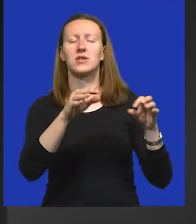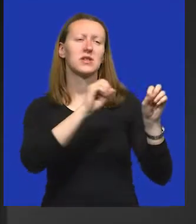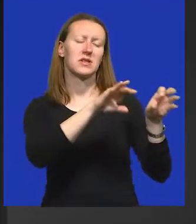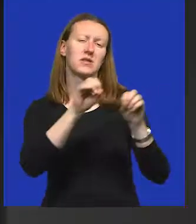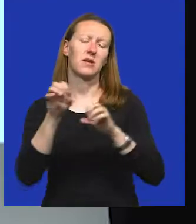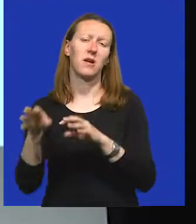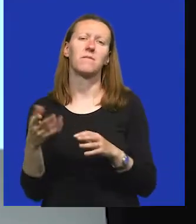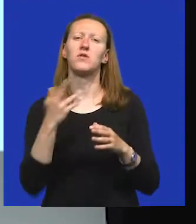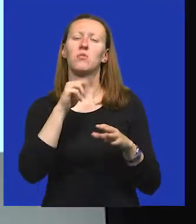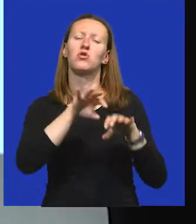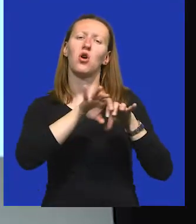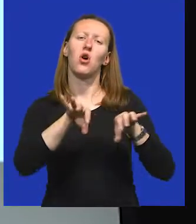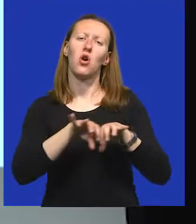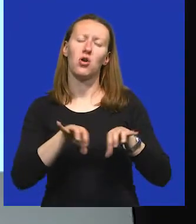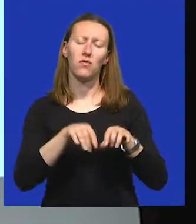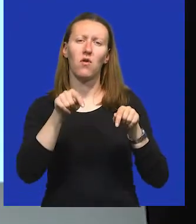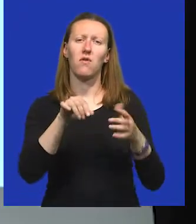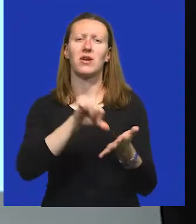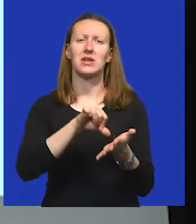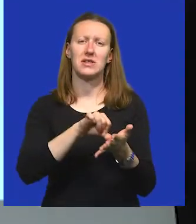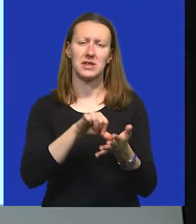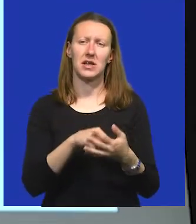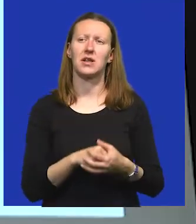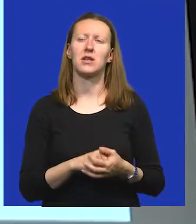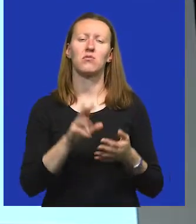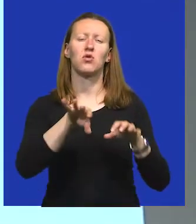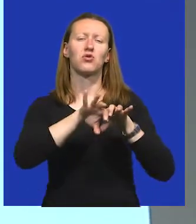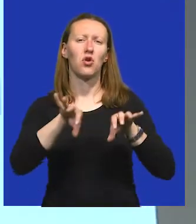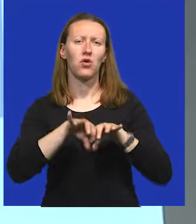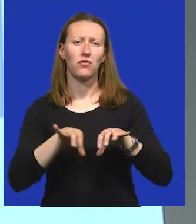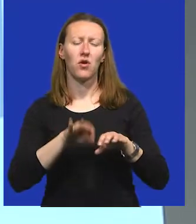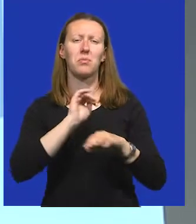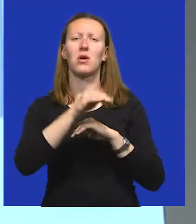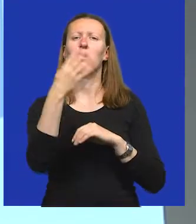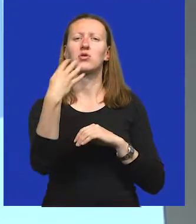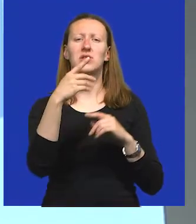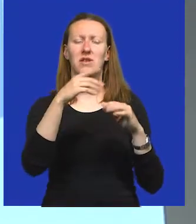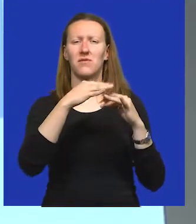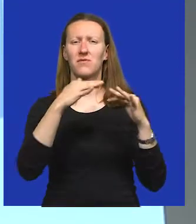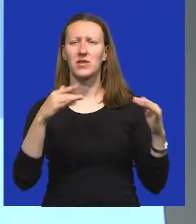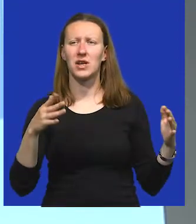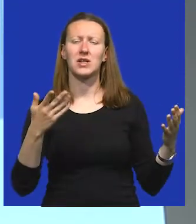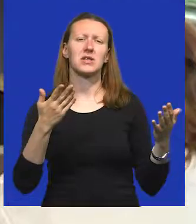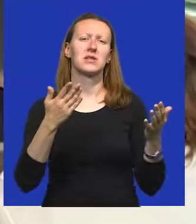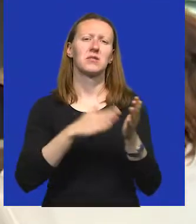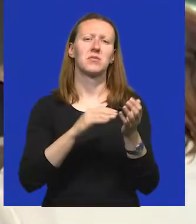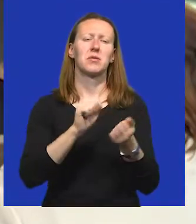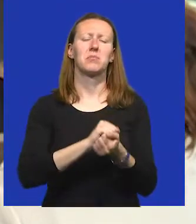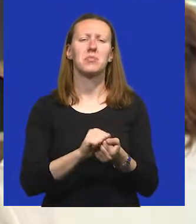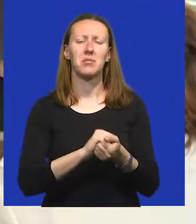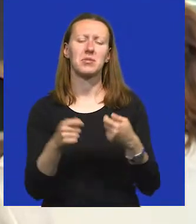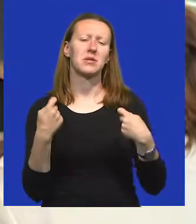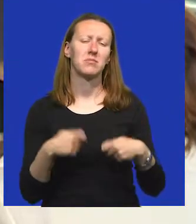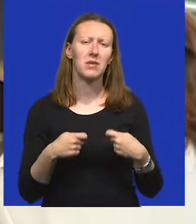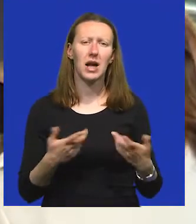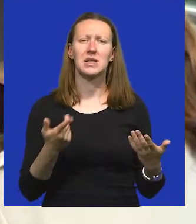di rifiuto. Cosa si può differenziare in questo centro? Allora, si può differenziare oltre 40 tipi, tra cui